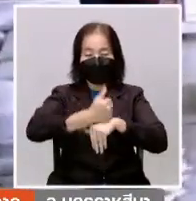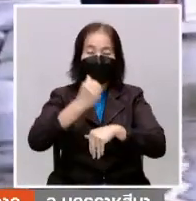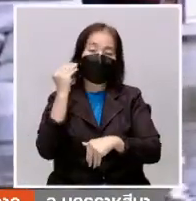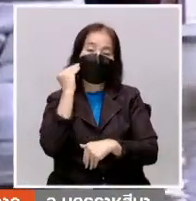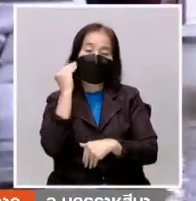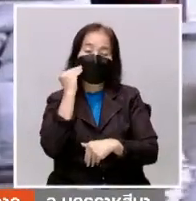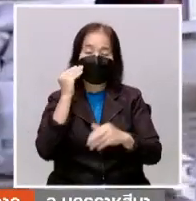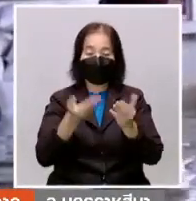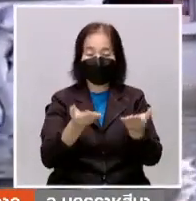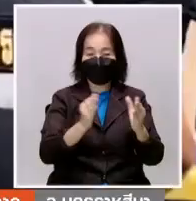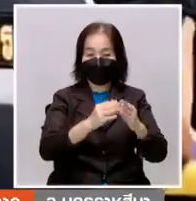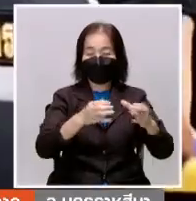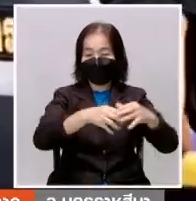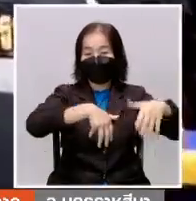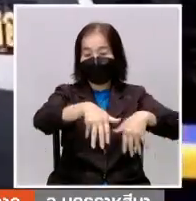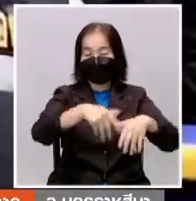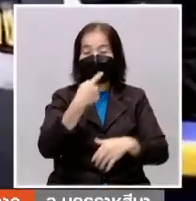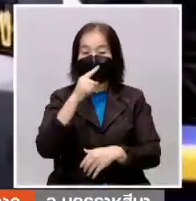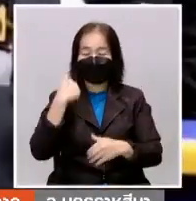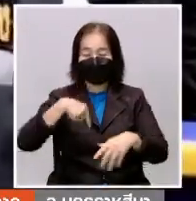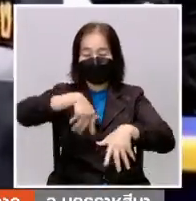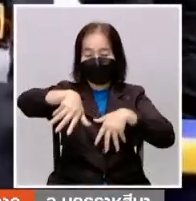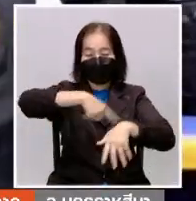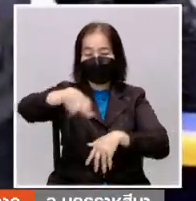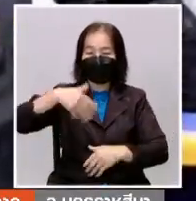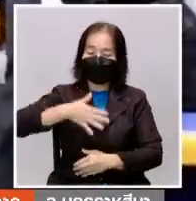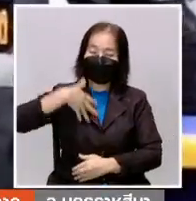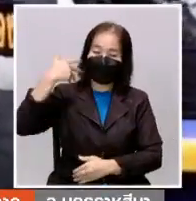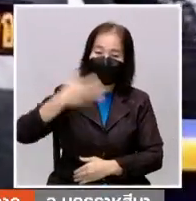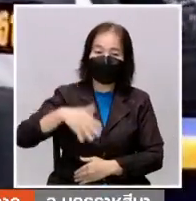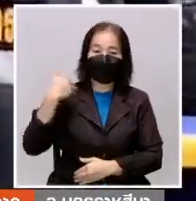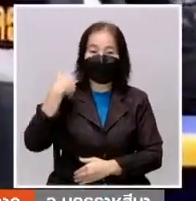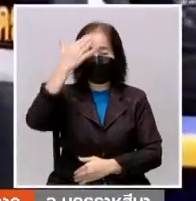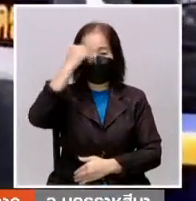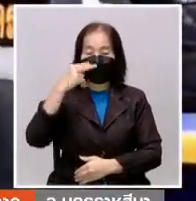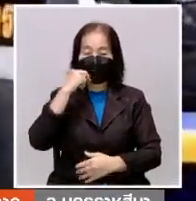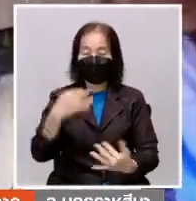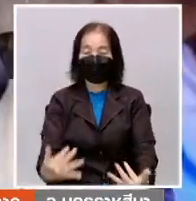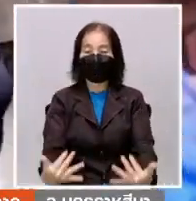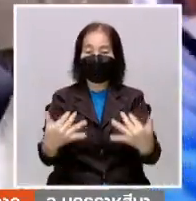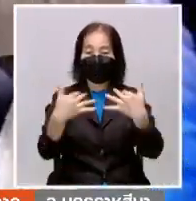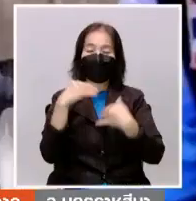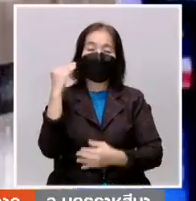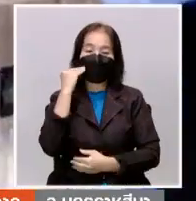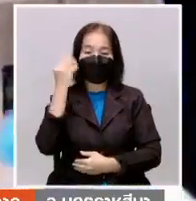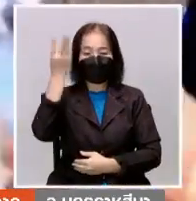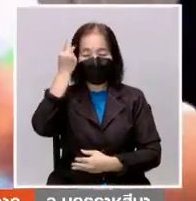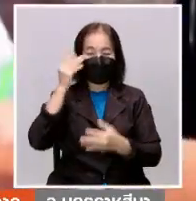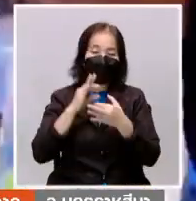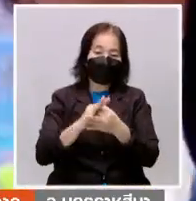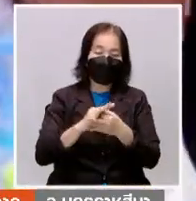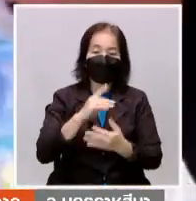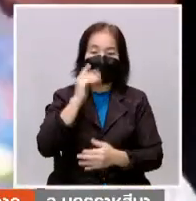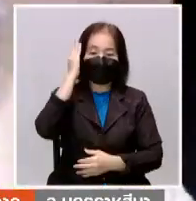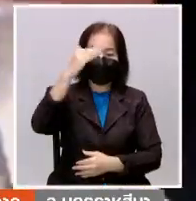านบ้านโนนโพพัฒนาก็บอกว่าชาวบ้านทั้งหมดเดือดร้อนนะคะจากน้ำที่ไหลเข้ามาท่วมแล้วยังกังวลเพิ่มด้วยว่า